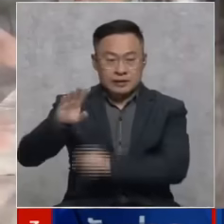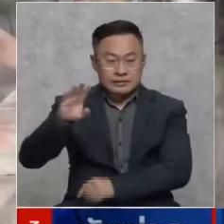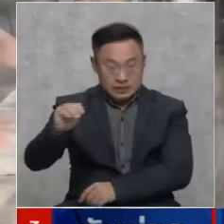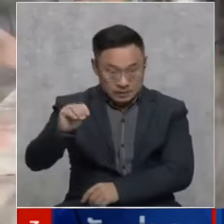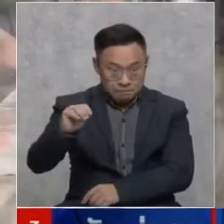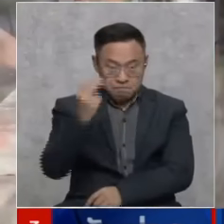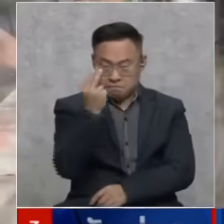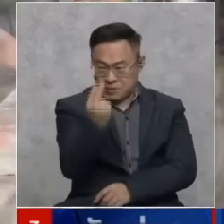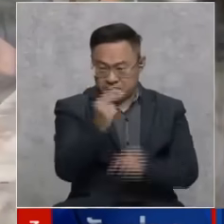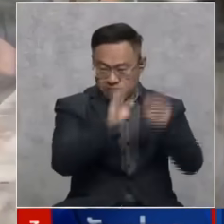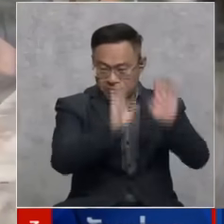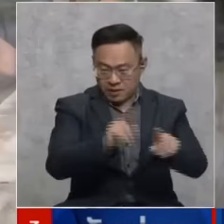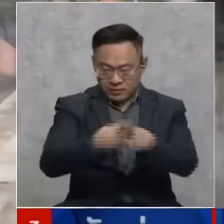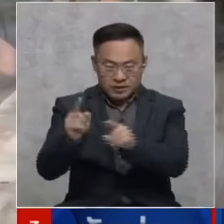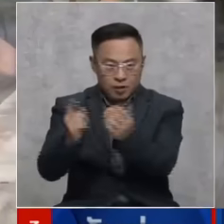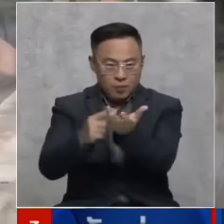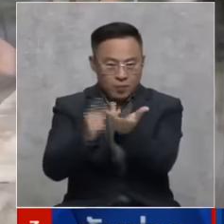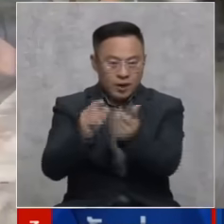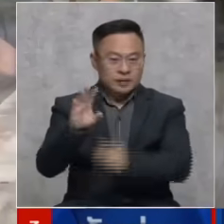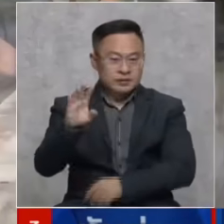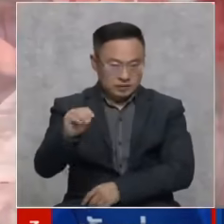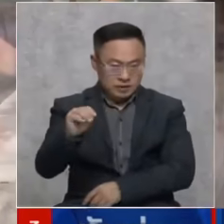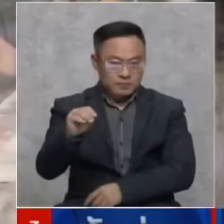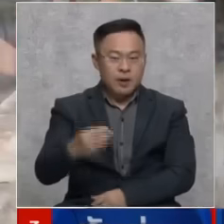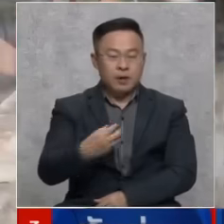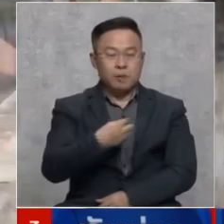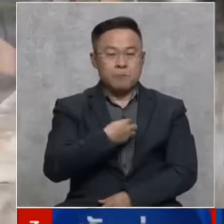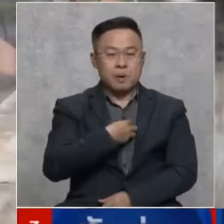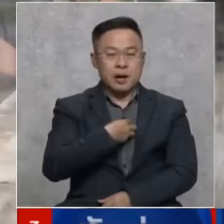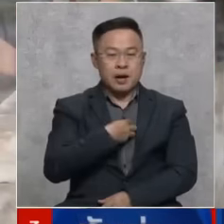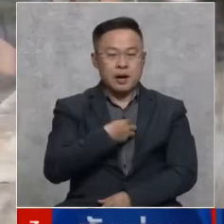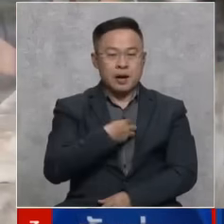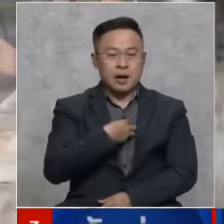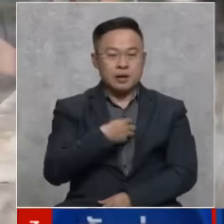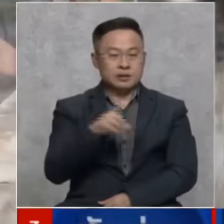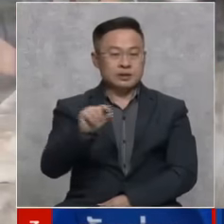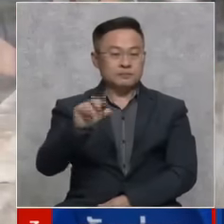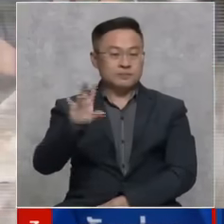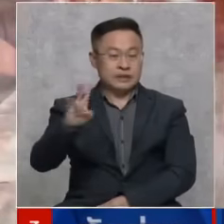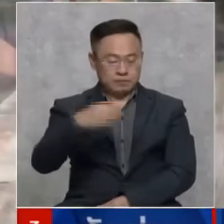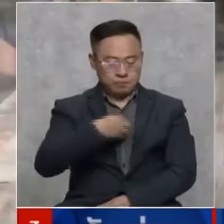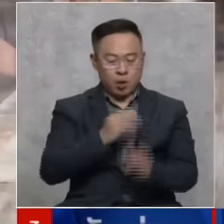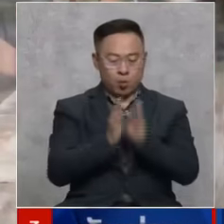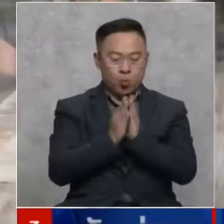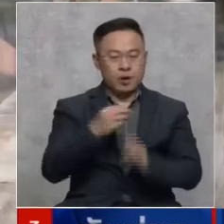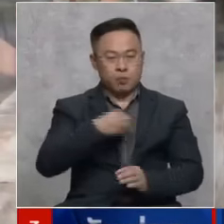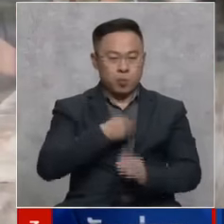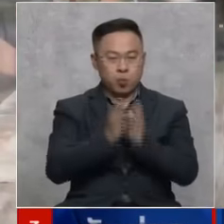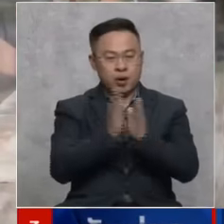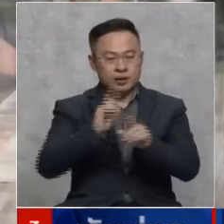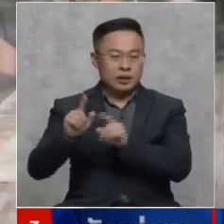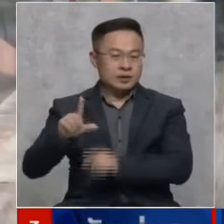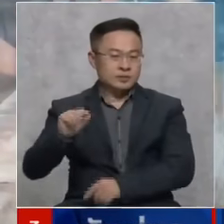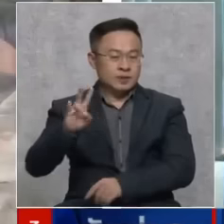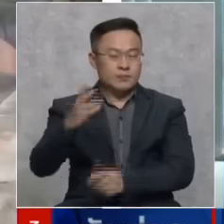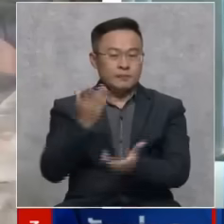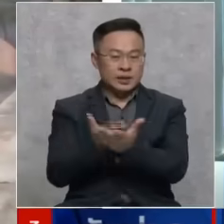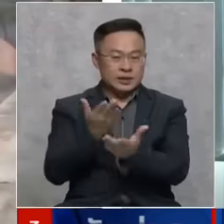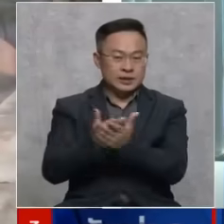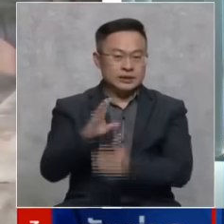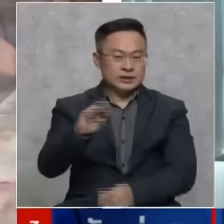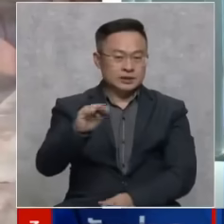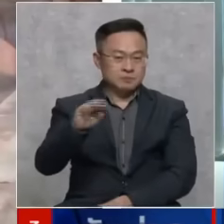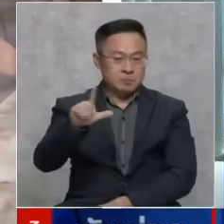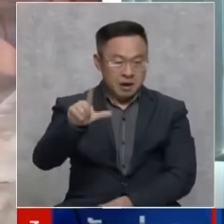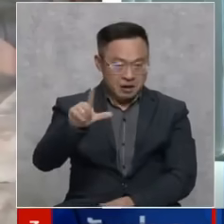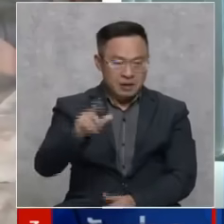มีพระเครื่อง11องค์27ล้านบาทส่วนทรัพย์สินอื่นๆของคุณสุมนรัตน์เป็นชุดเครื่องประดับอัญมณีไม่ว่าจะเป็น